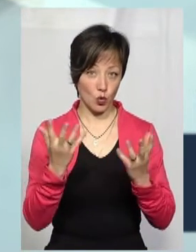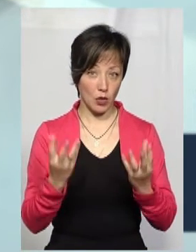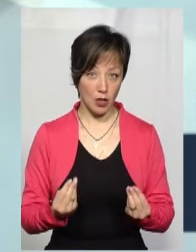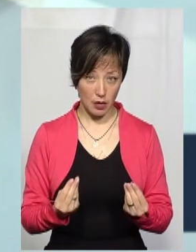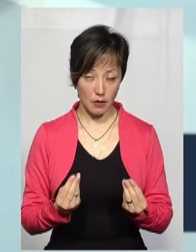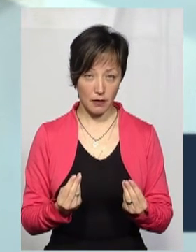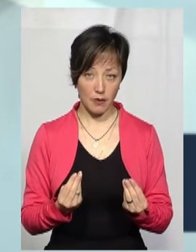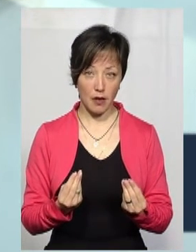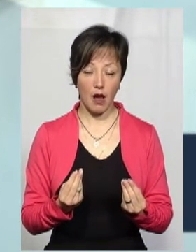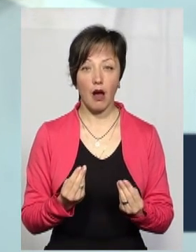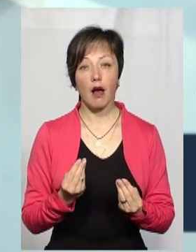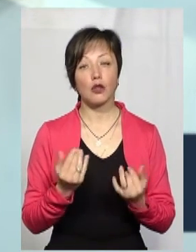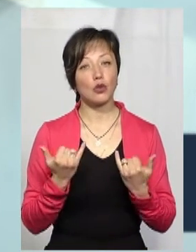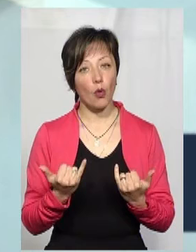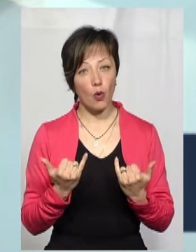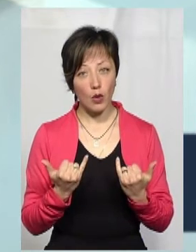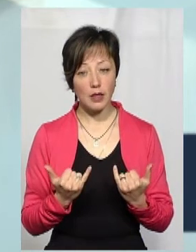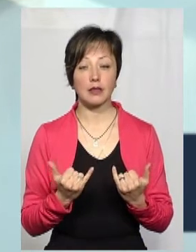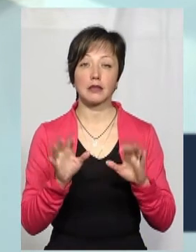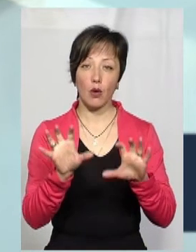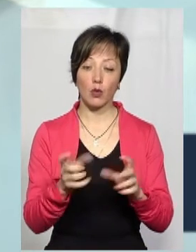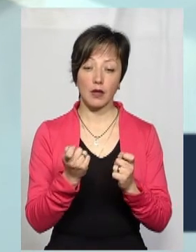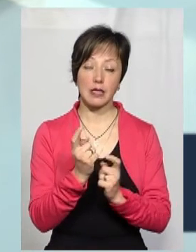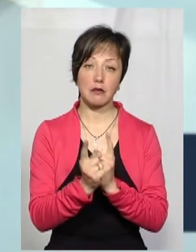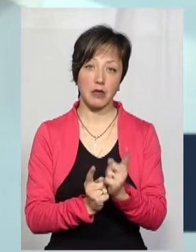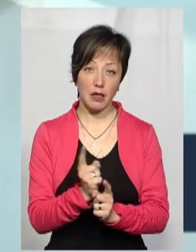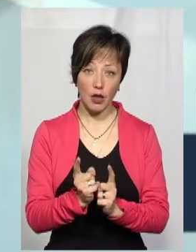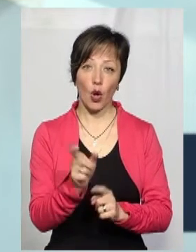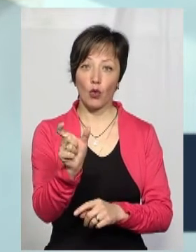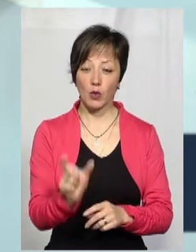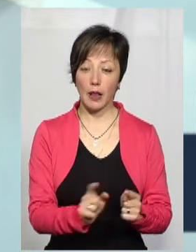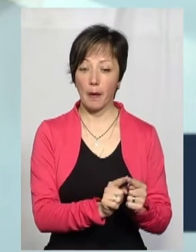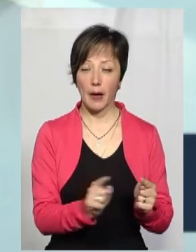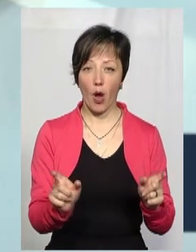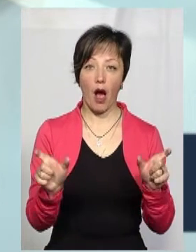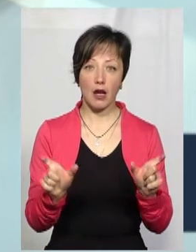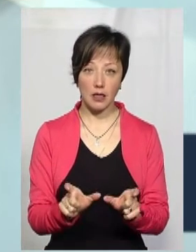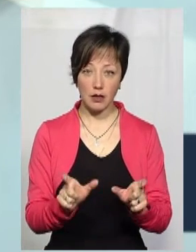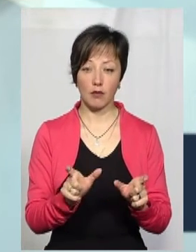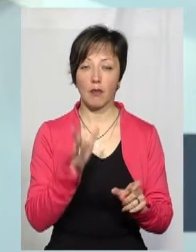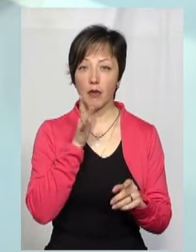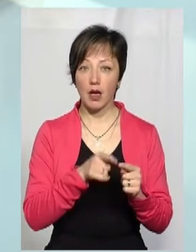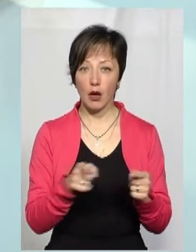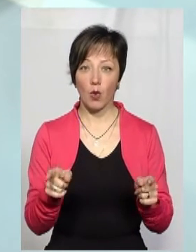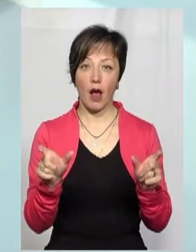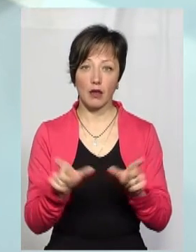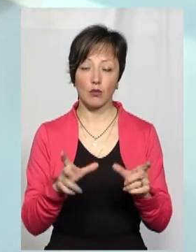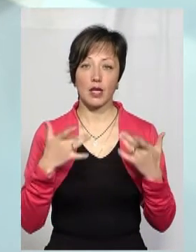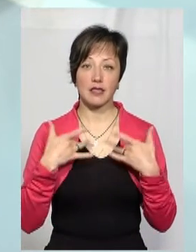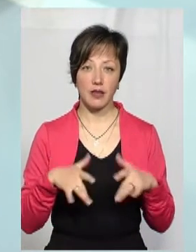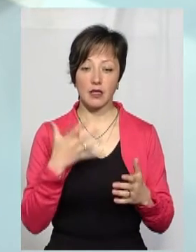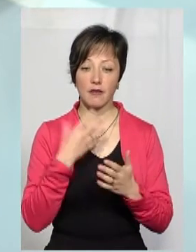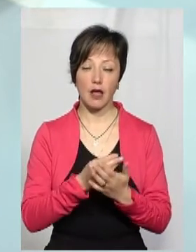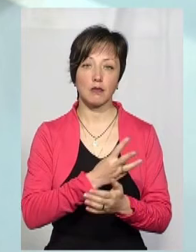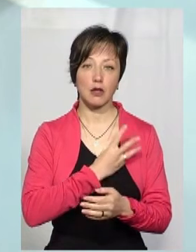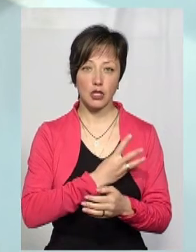що накладалась на неї санкція. То сьогодні базове законодавство це змінило, і людина на період карантину, яка в період карантину була звільнена за